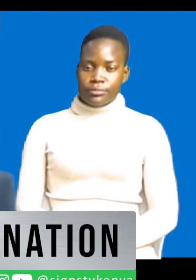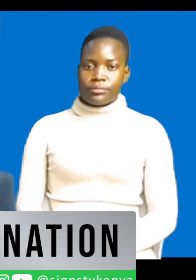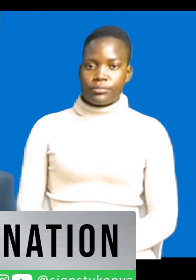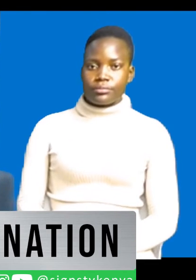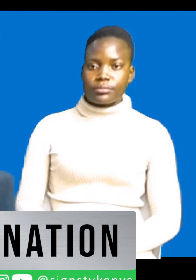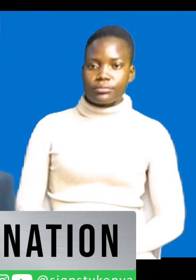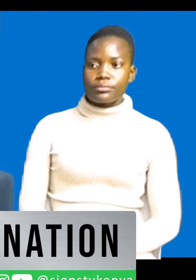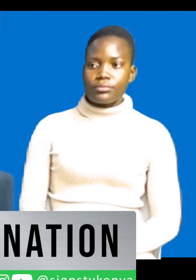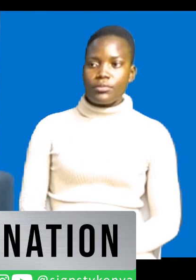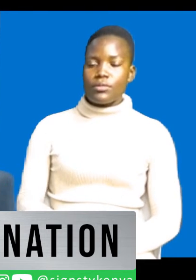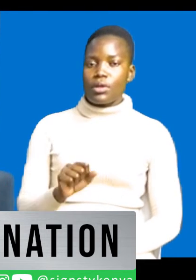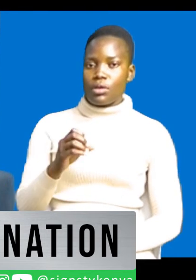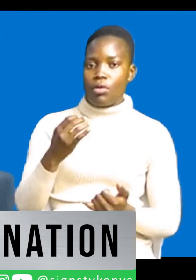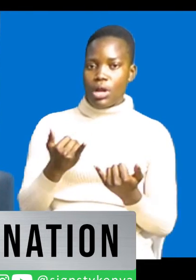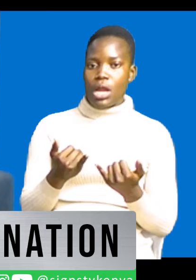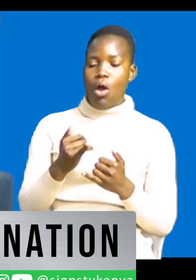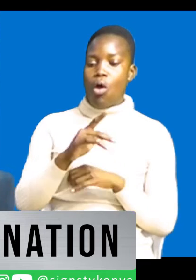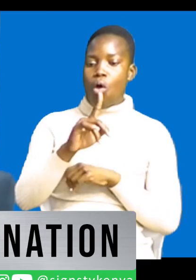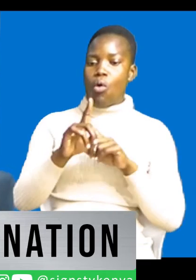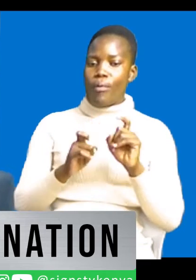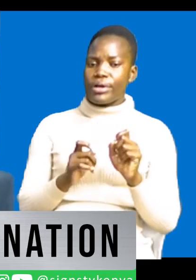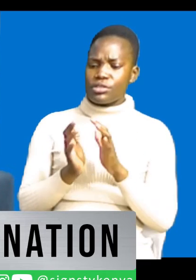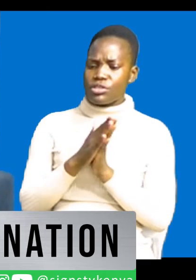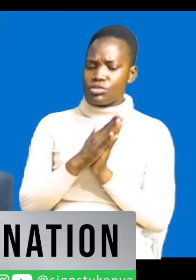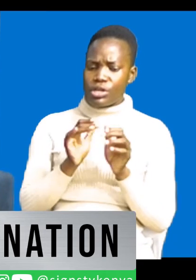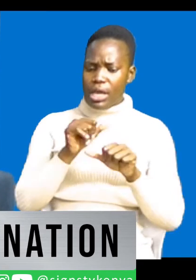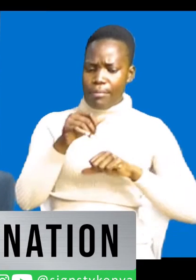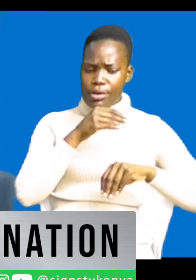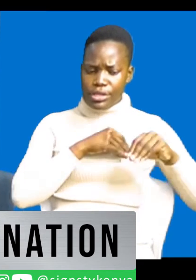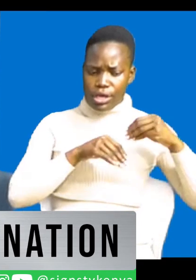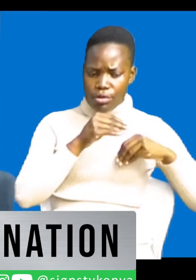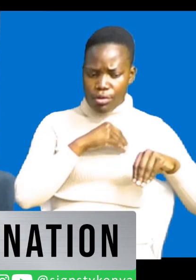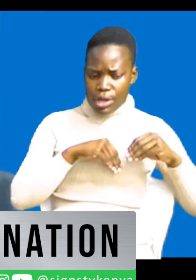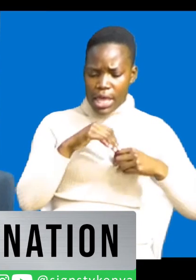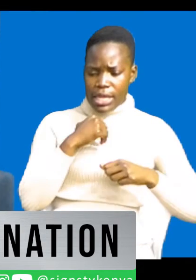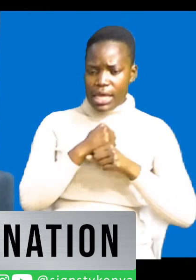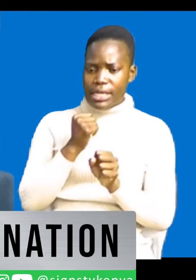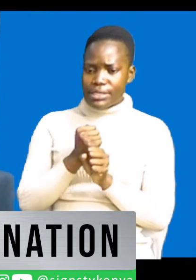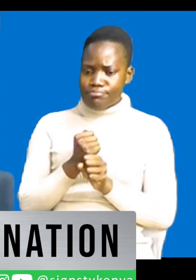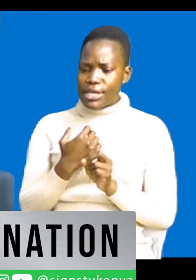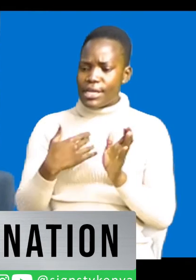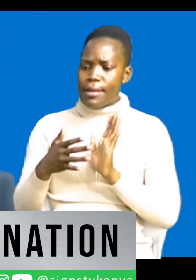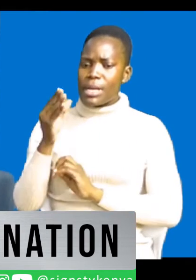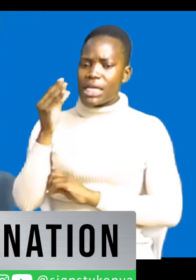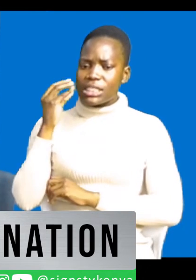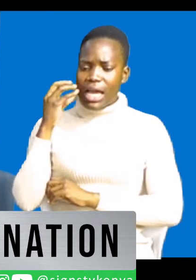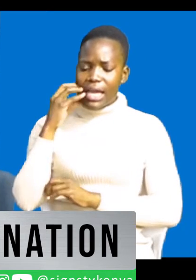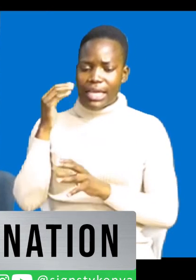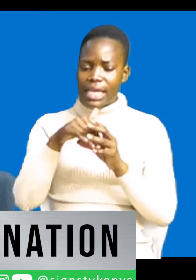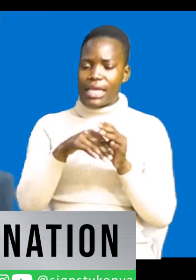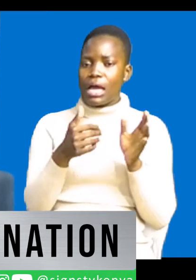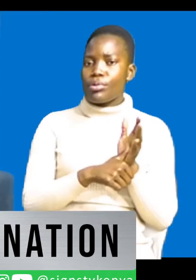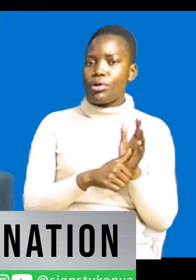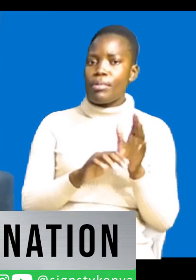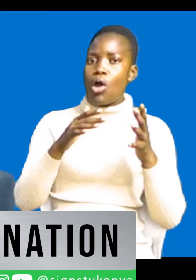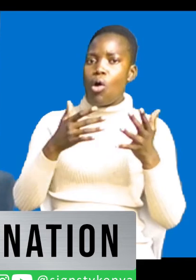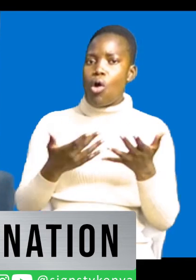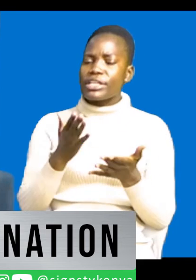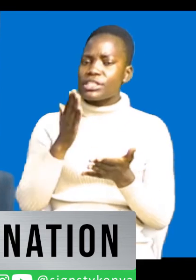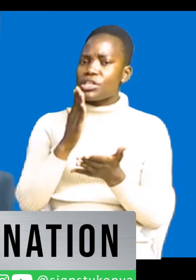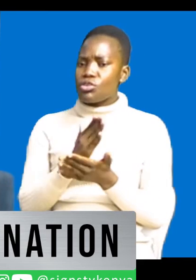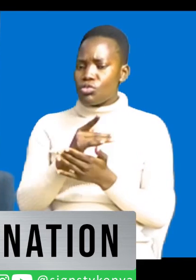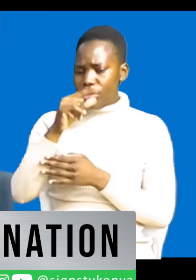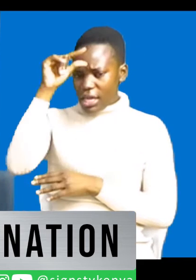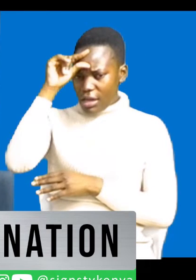So swali ni stories za corruption ndio imetia Matiang'i kubaya? Hiyo serikali ilisanya hii